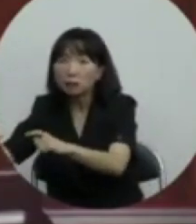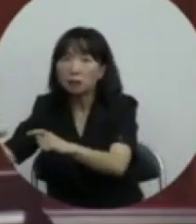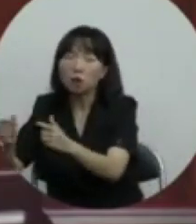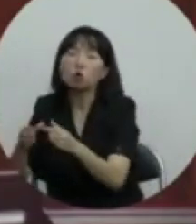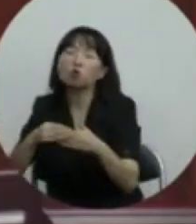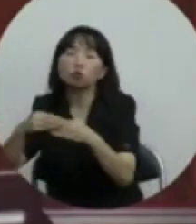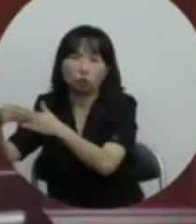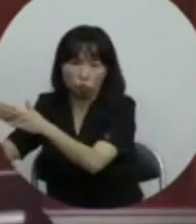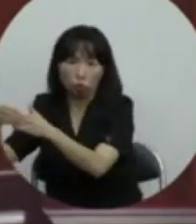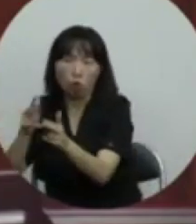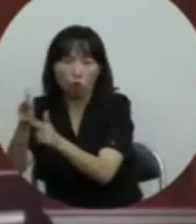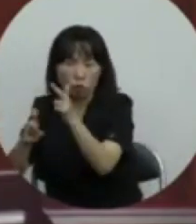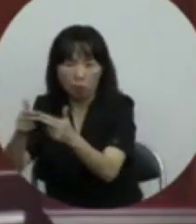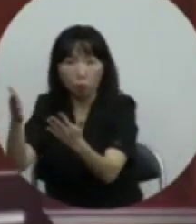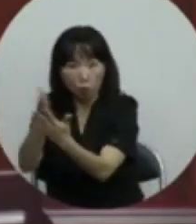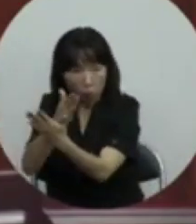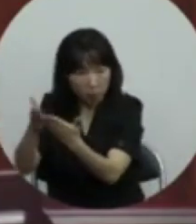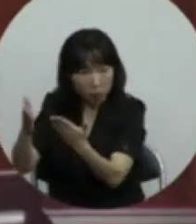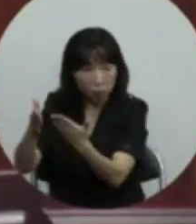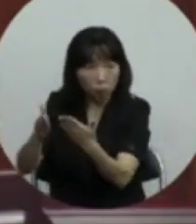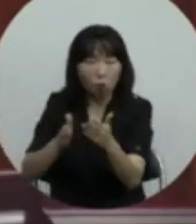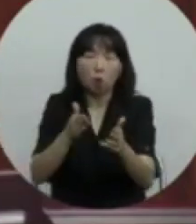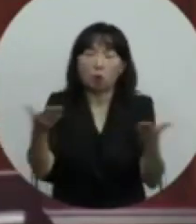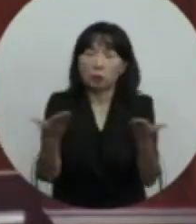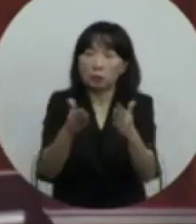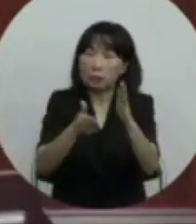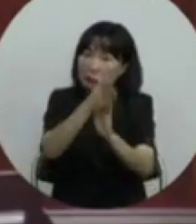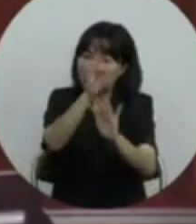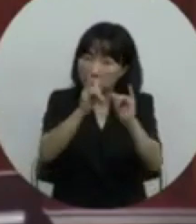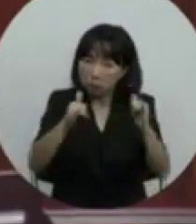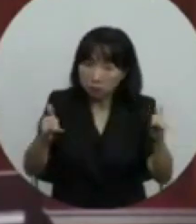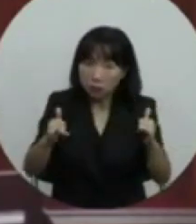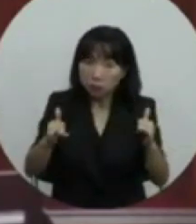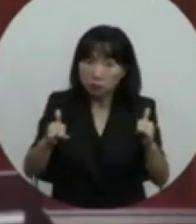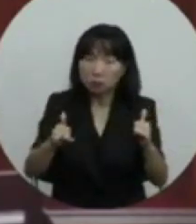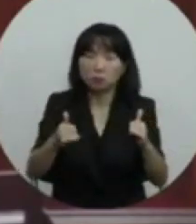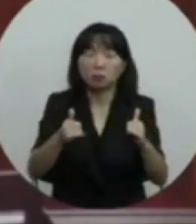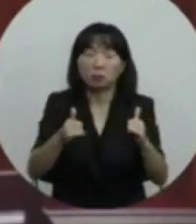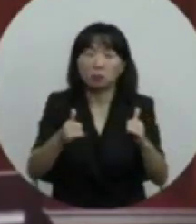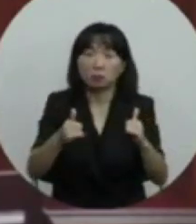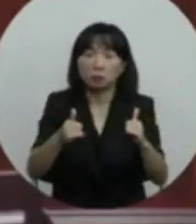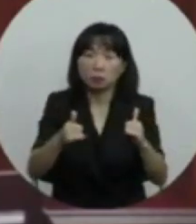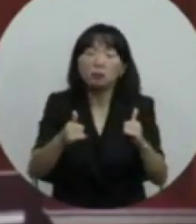있으며 시민참여를 높이기 위해 다양한 홍보활동을 추진하고 있습니다.